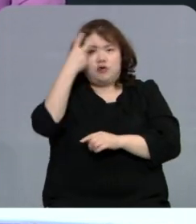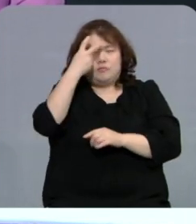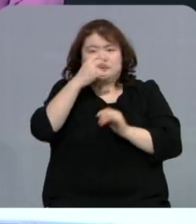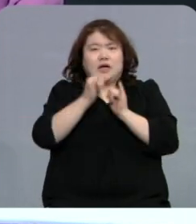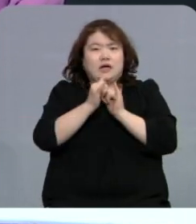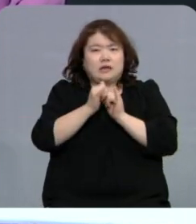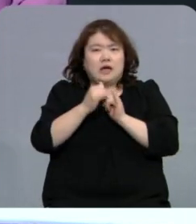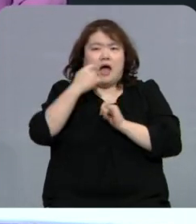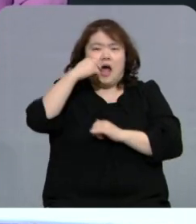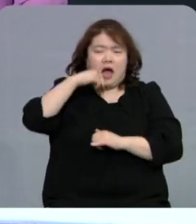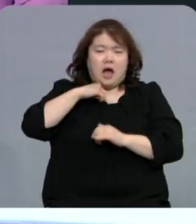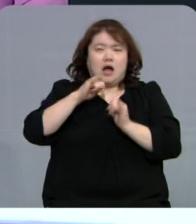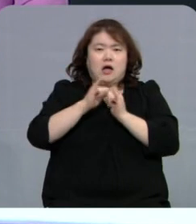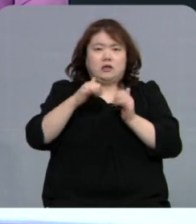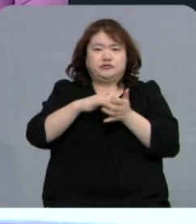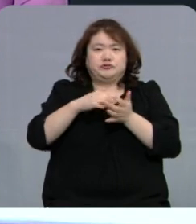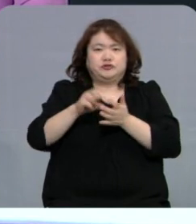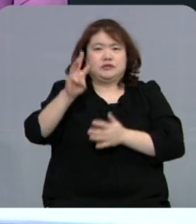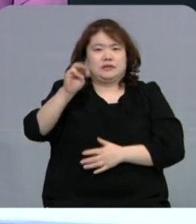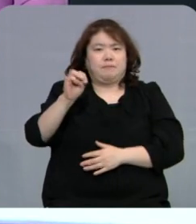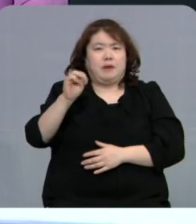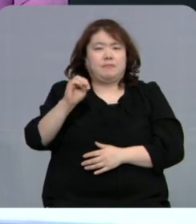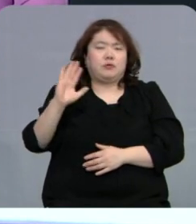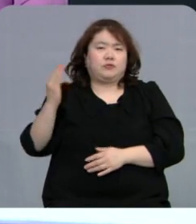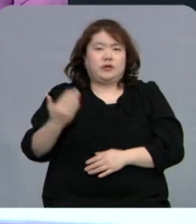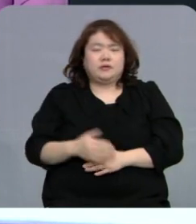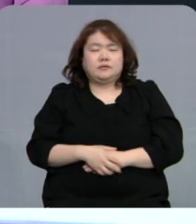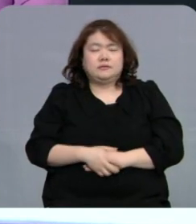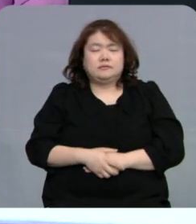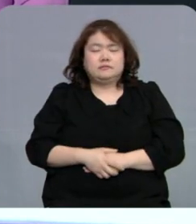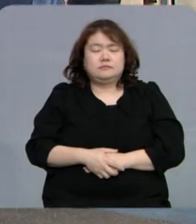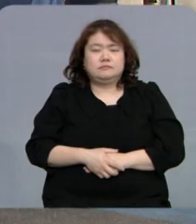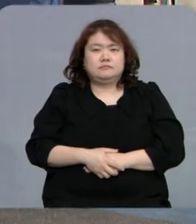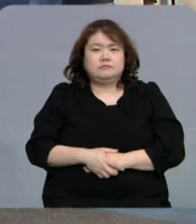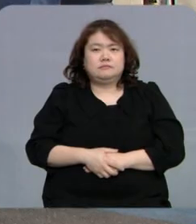수는 3만 명에 달하고 있습니다. 조선우 기자입니다.